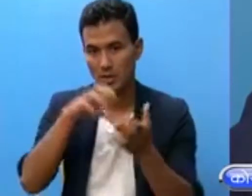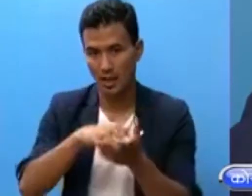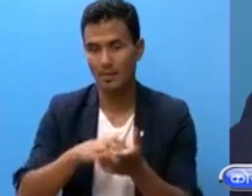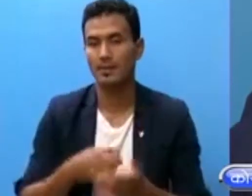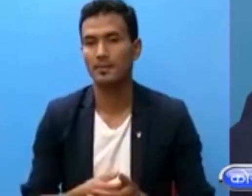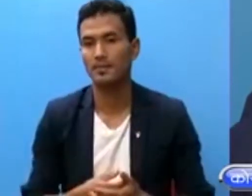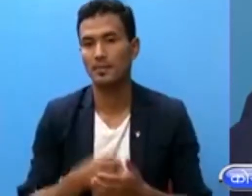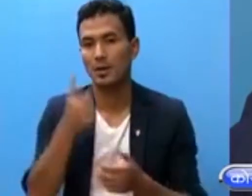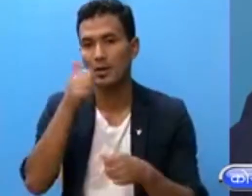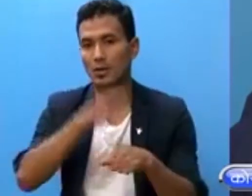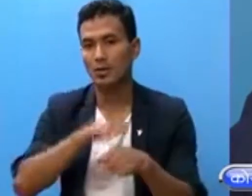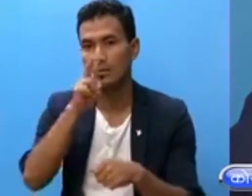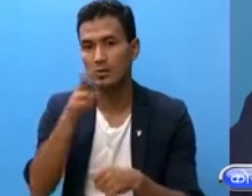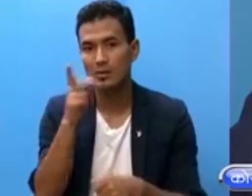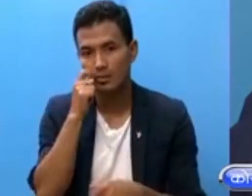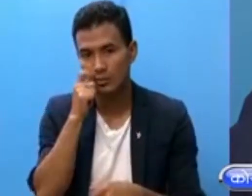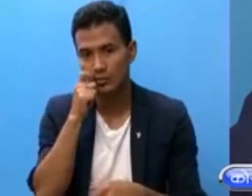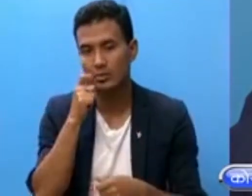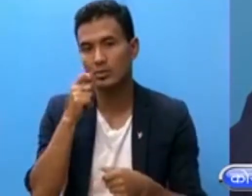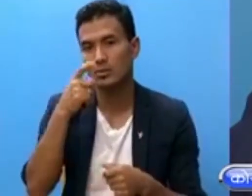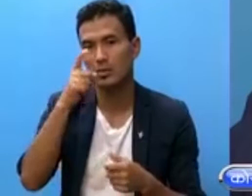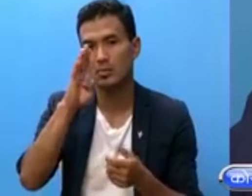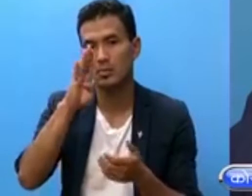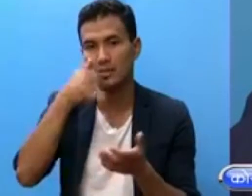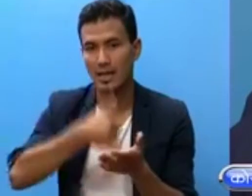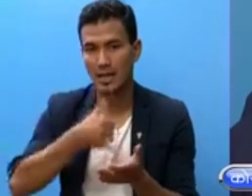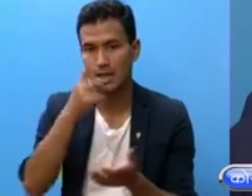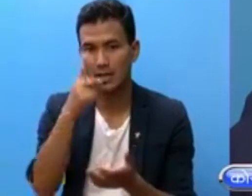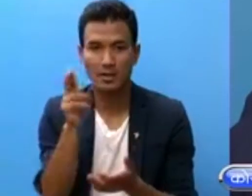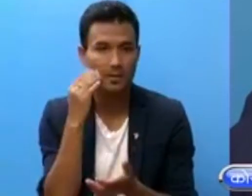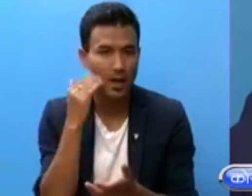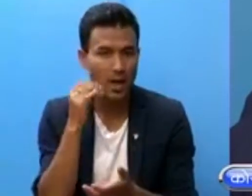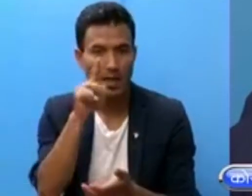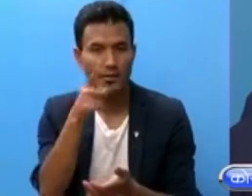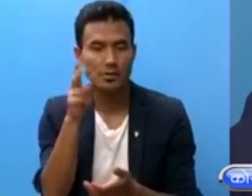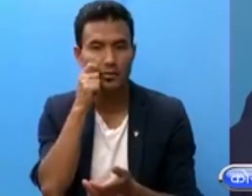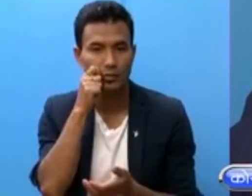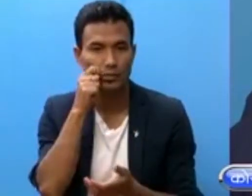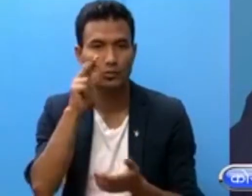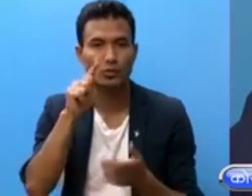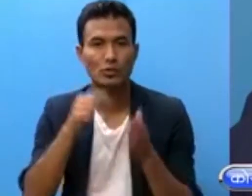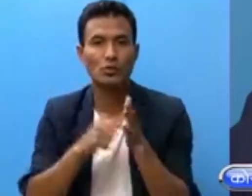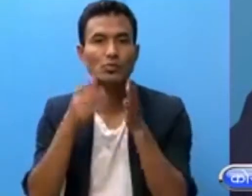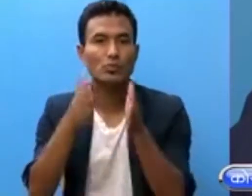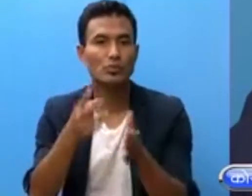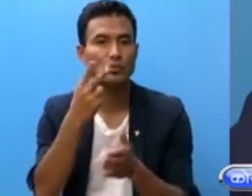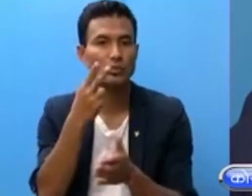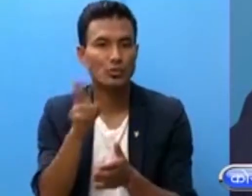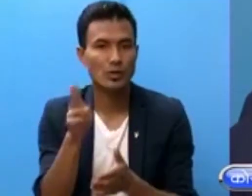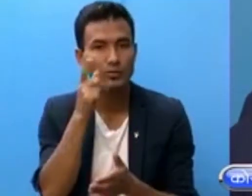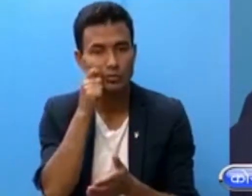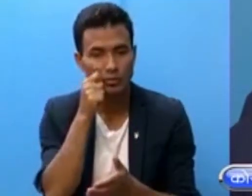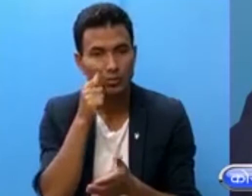प्रयोगशालामा अछामका 2 जना पुरुष, बझाङका 1 जना महिला र 1 जना पुरुष, कञ्चनपुरको 2 जना